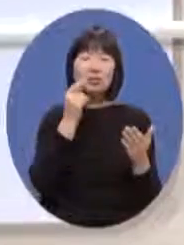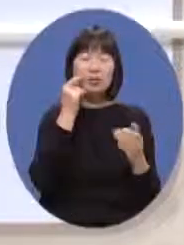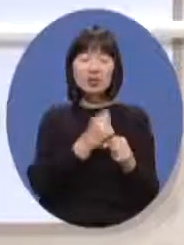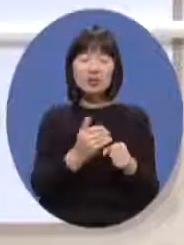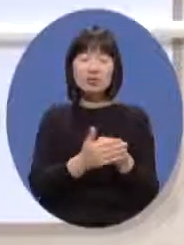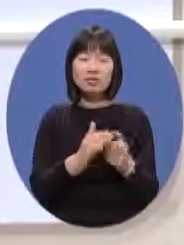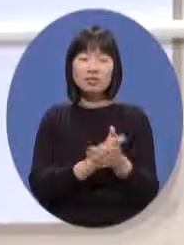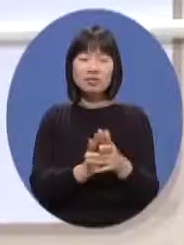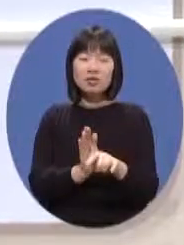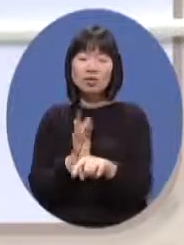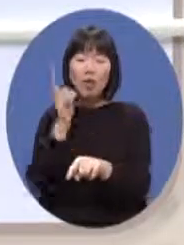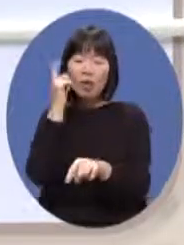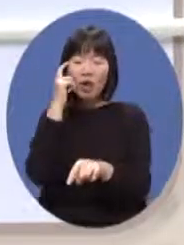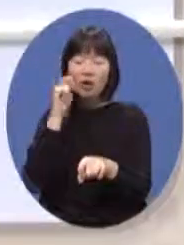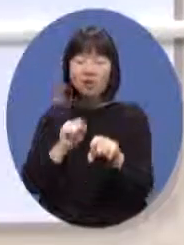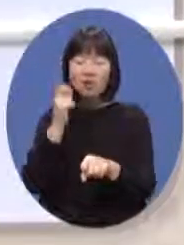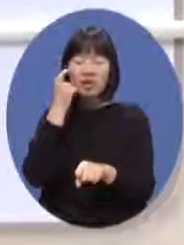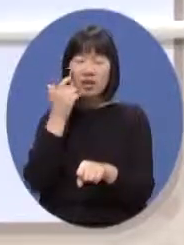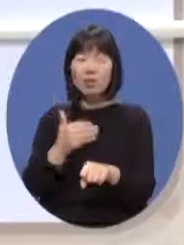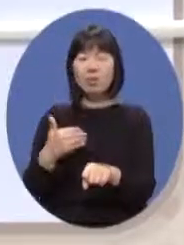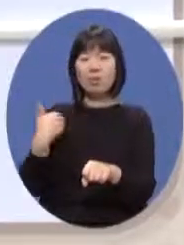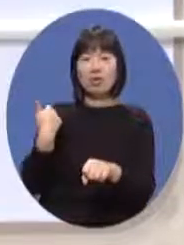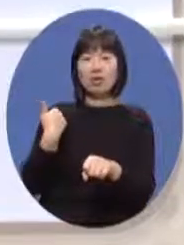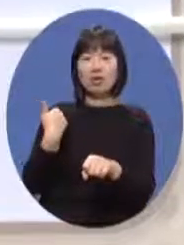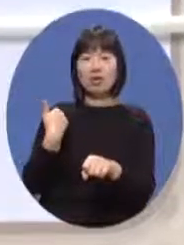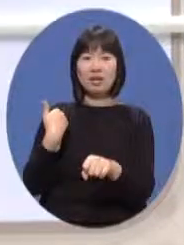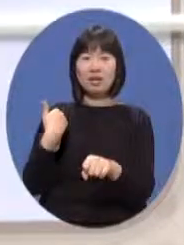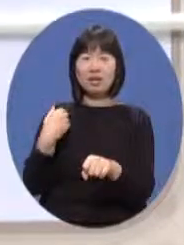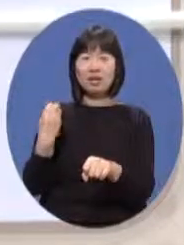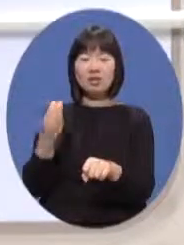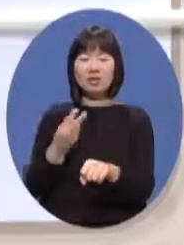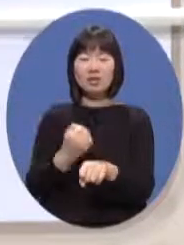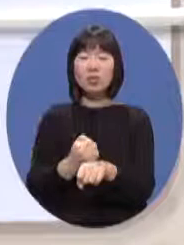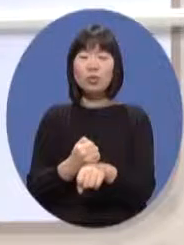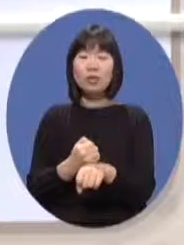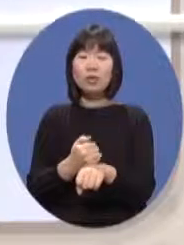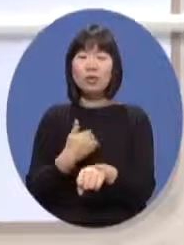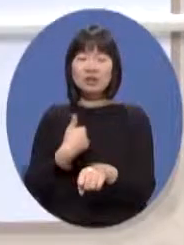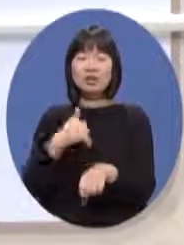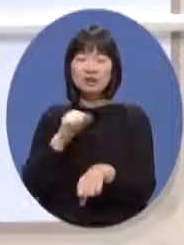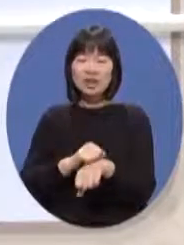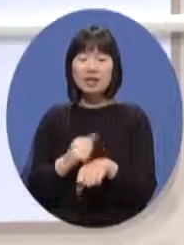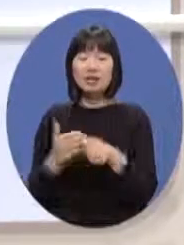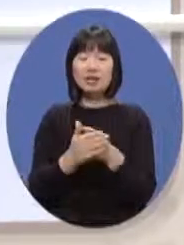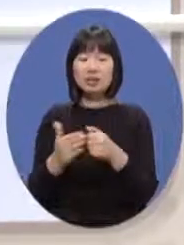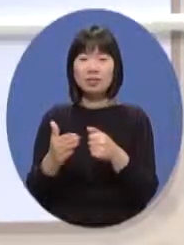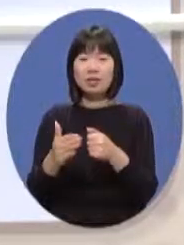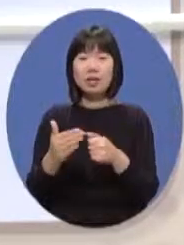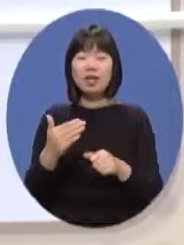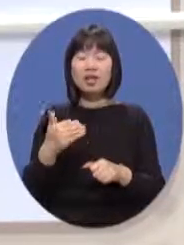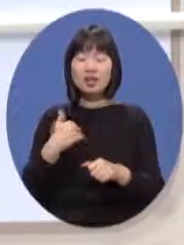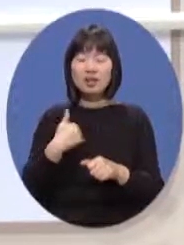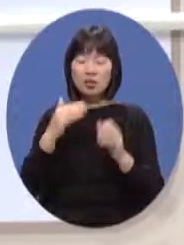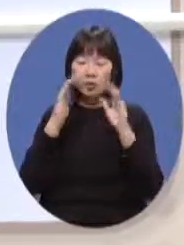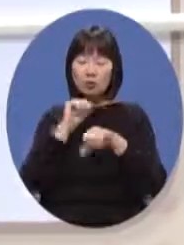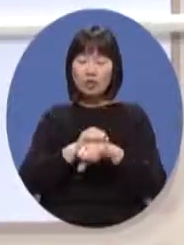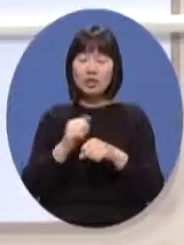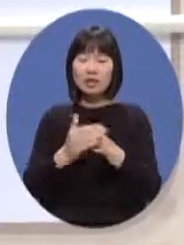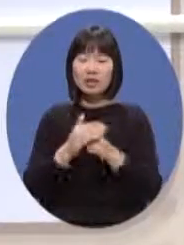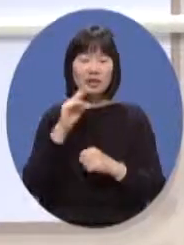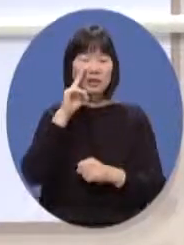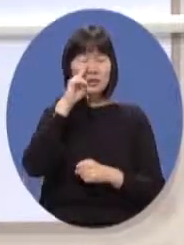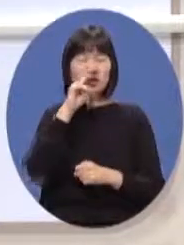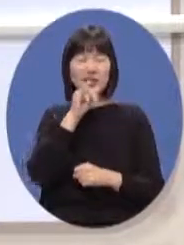그 친구는 왜 너한테 그런 행동을 했을 것 같은지 몰라요. 그리고 내가 잘했기 때문에, 내가 공부를 잘해서